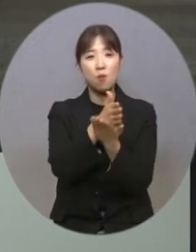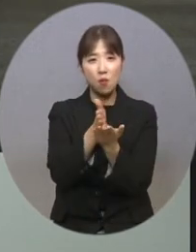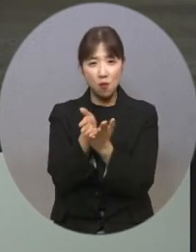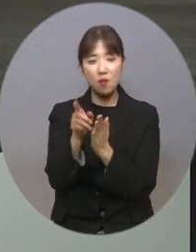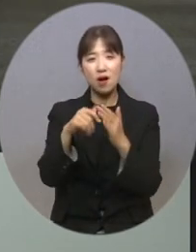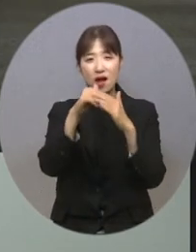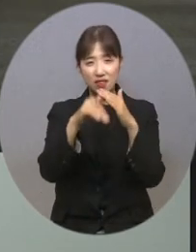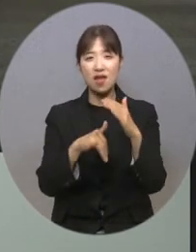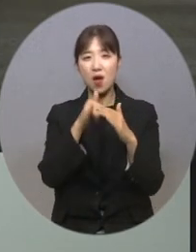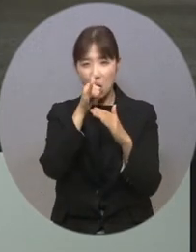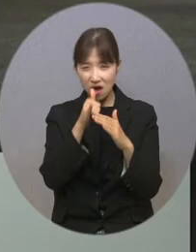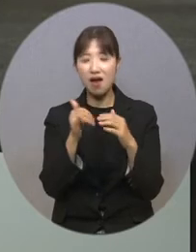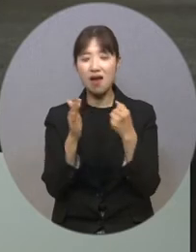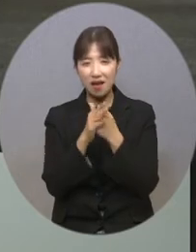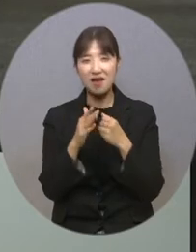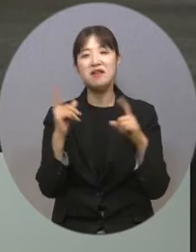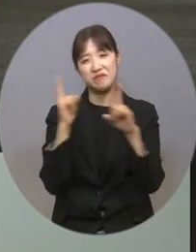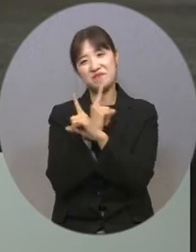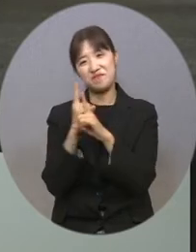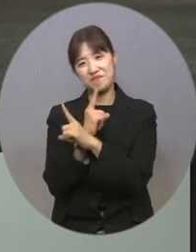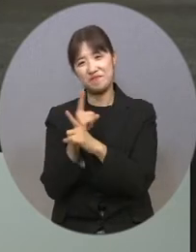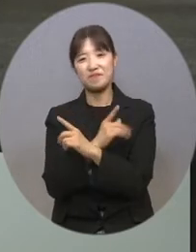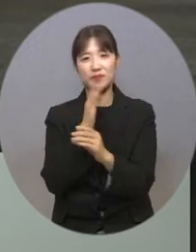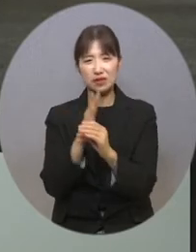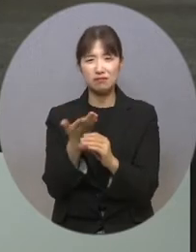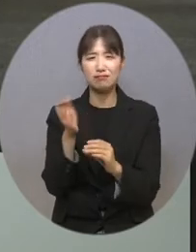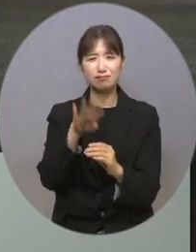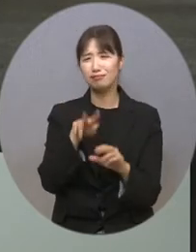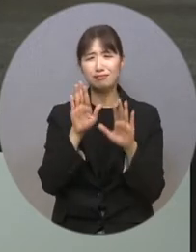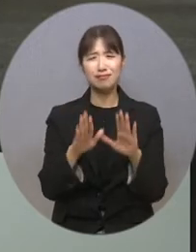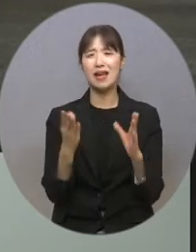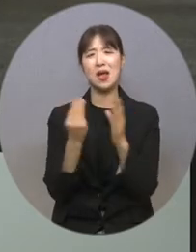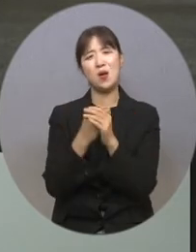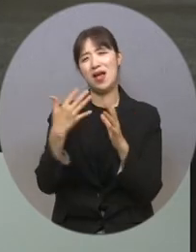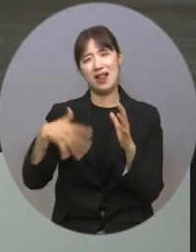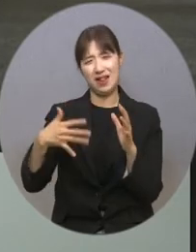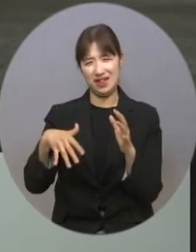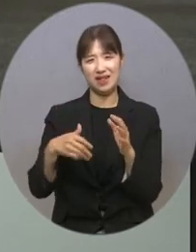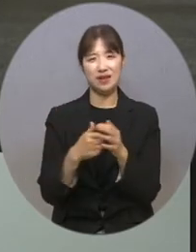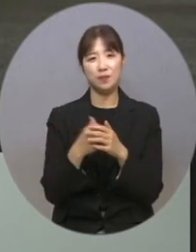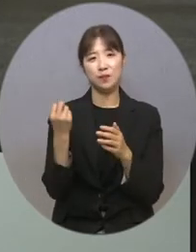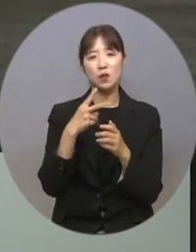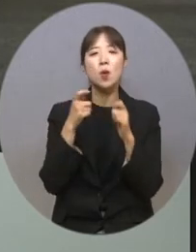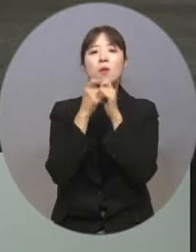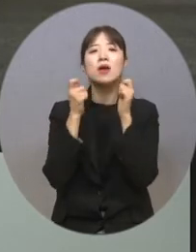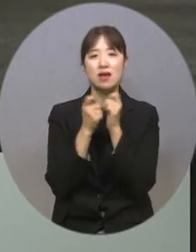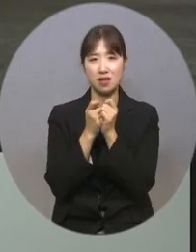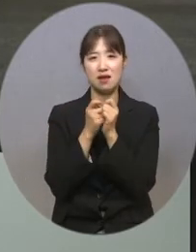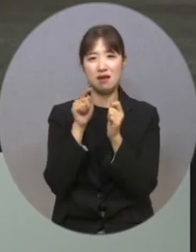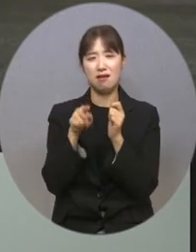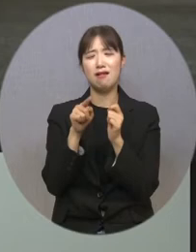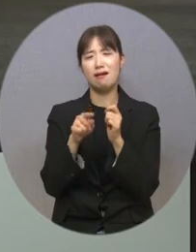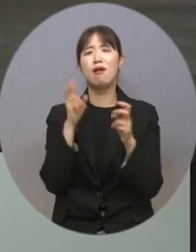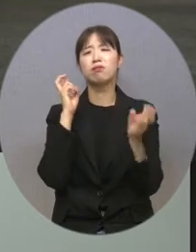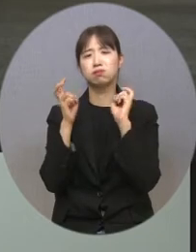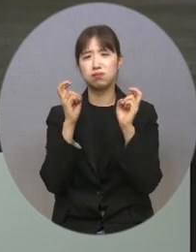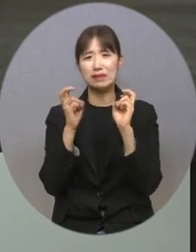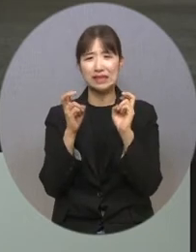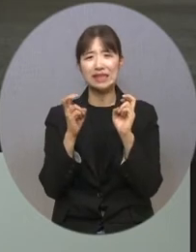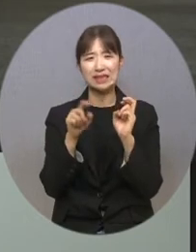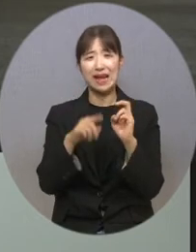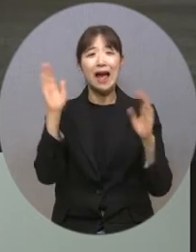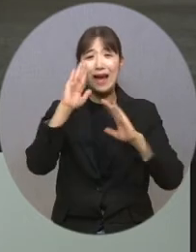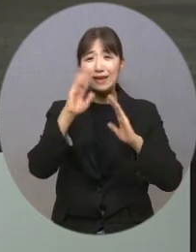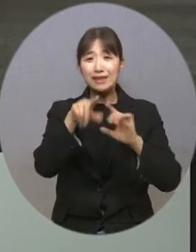곳이 내용이 있어서 개선을 해 오고는 있지만 또 그도 완벽하지 는 않구요 민간 아까 이제 학생 식당이 있는 것도 답 인간 업자들이 하는